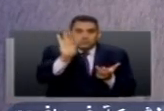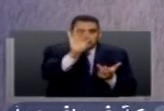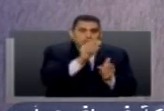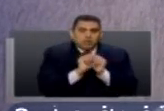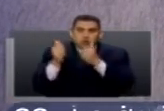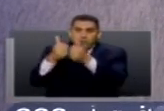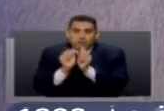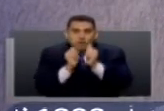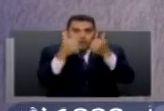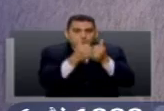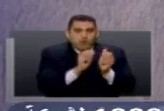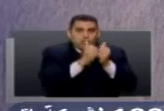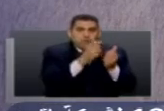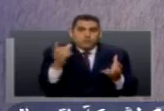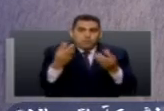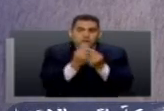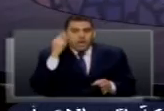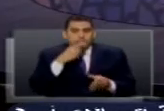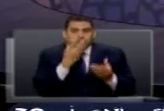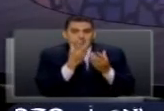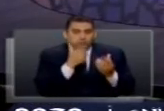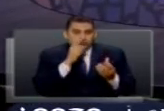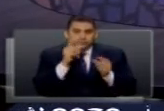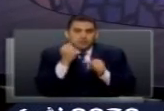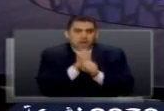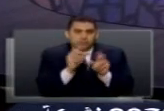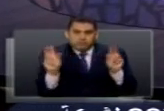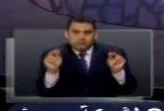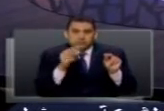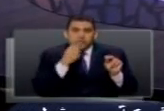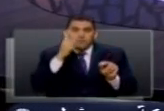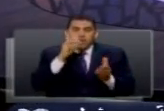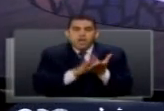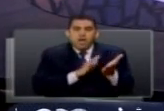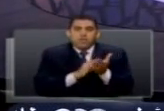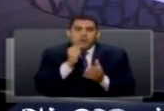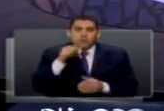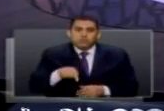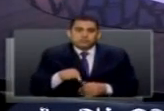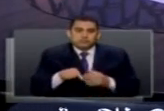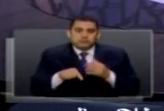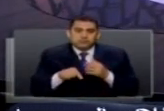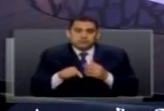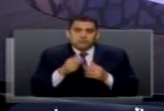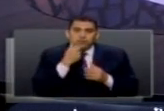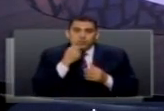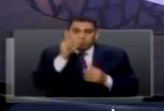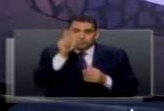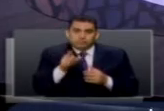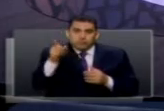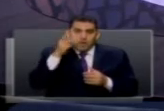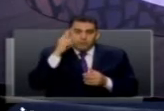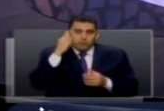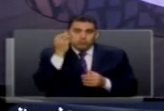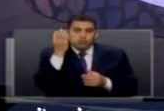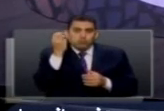ذهبوا ليضربوا رسول الله صلى الله عليه وسلم شيء اخطر من هذا هذا الذي يقولون عنه انه مثقف